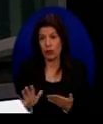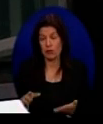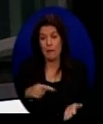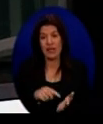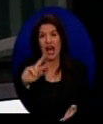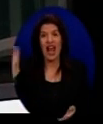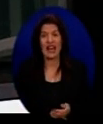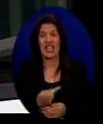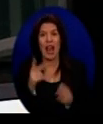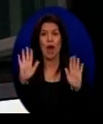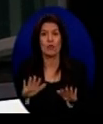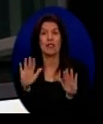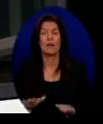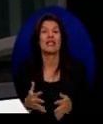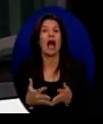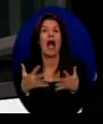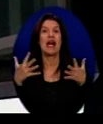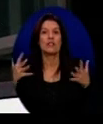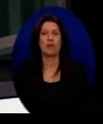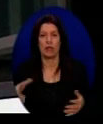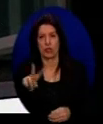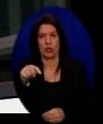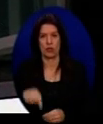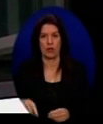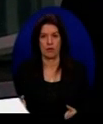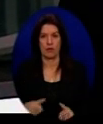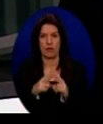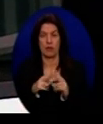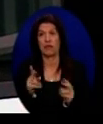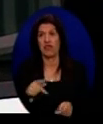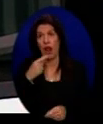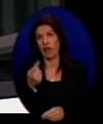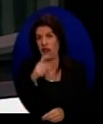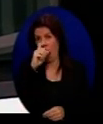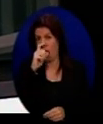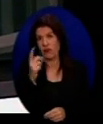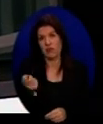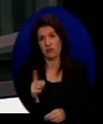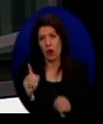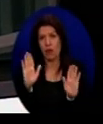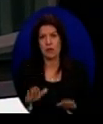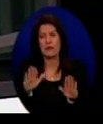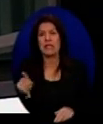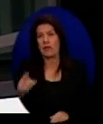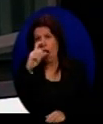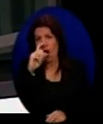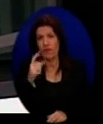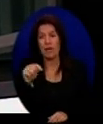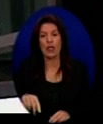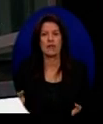המוסלמית העצומה שיש היום בצרפת. לא הייתי אומר מוסלמית, ערבית. זה ערבים, אוקיי? יש היום